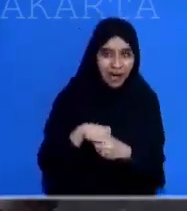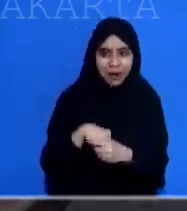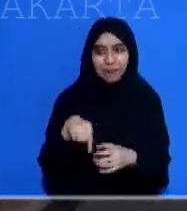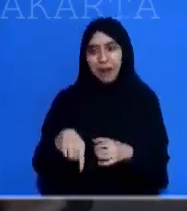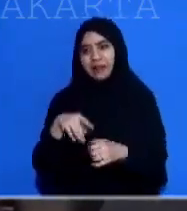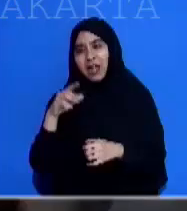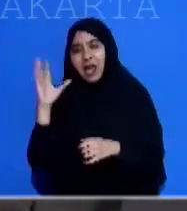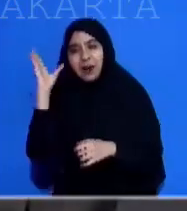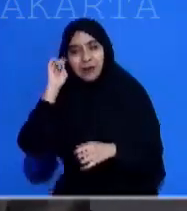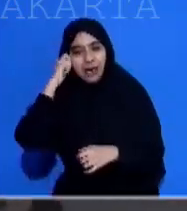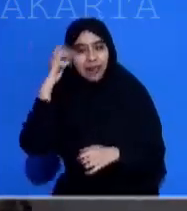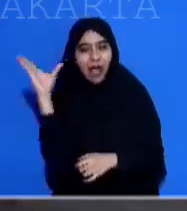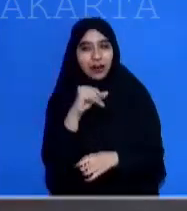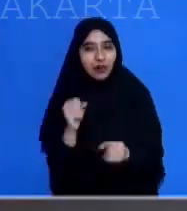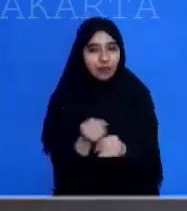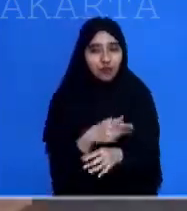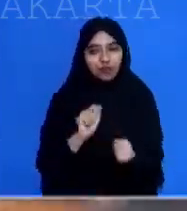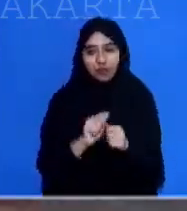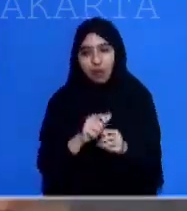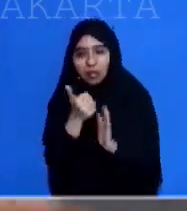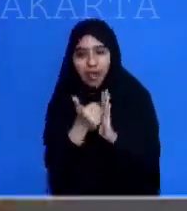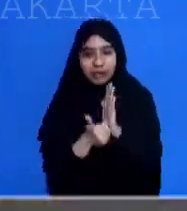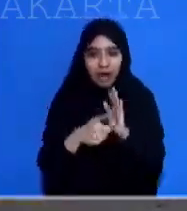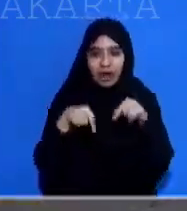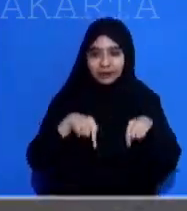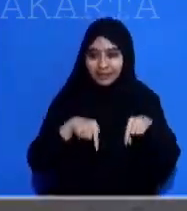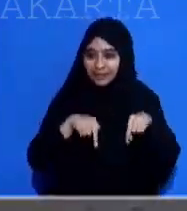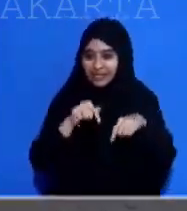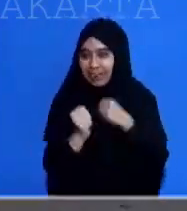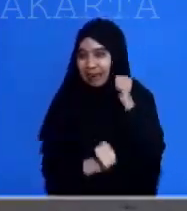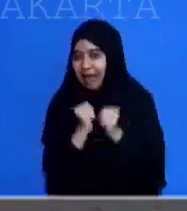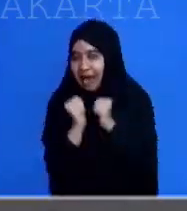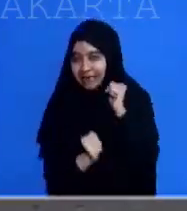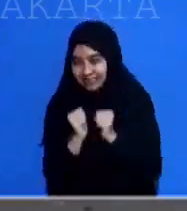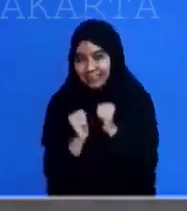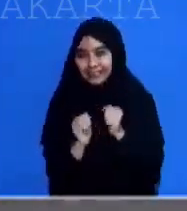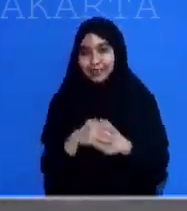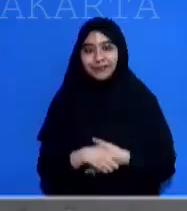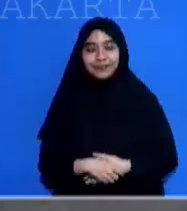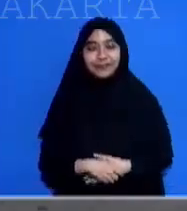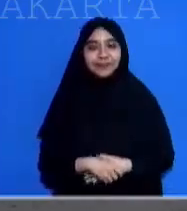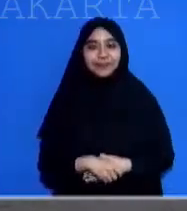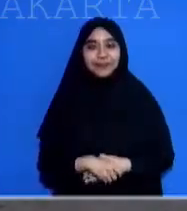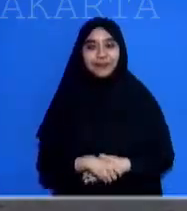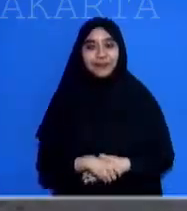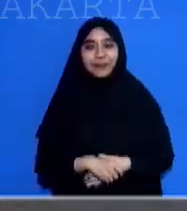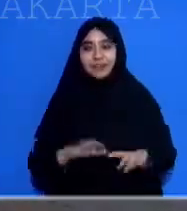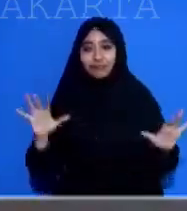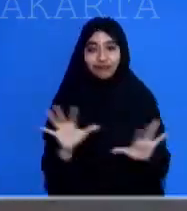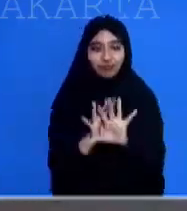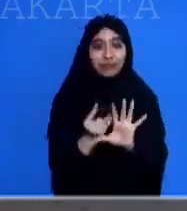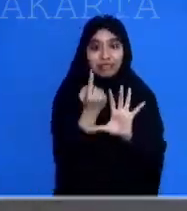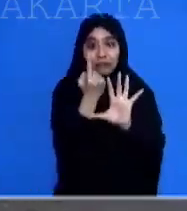dengan mengadakan ini jadi semuanya bersatuadu ini Satan Bi semuanya